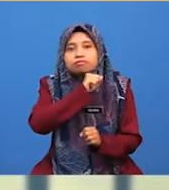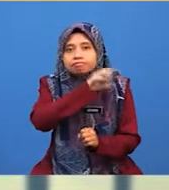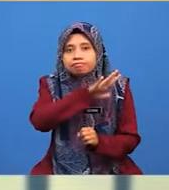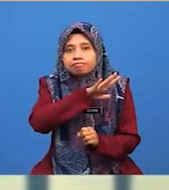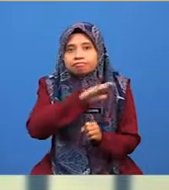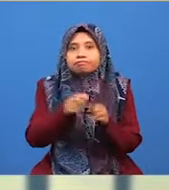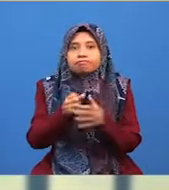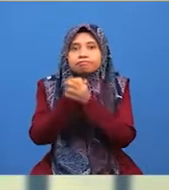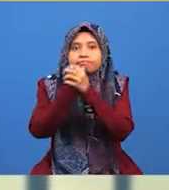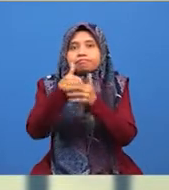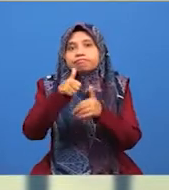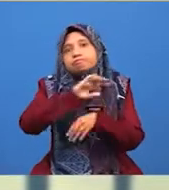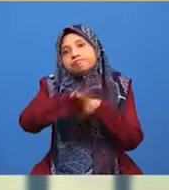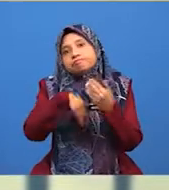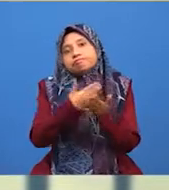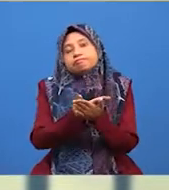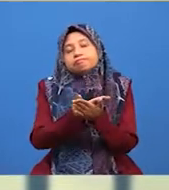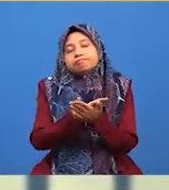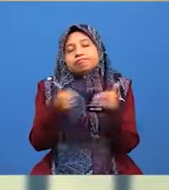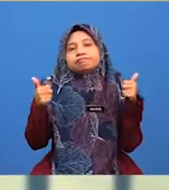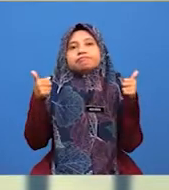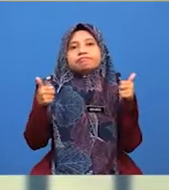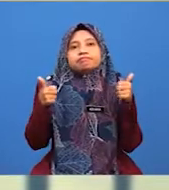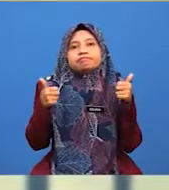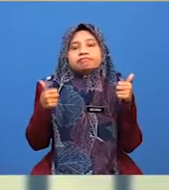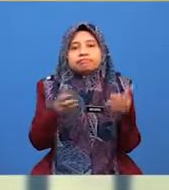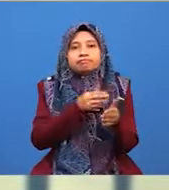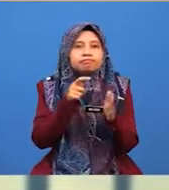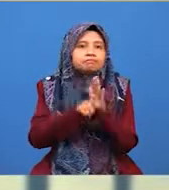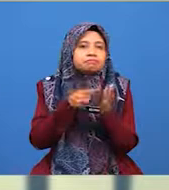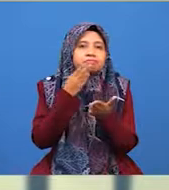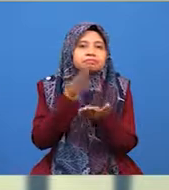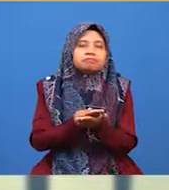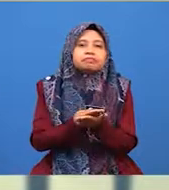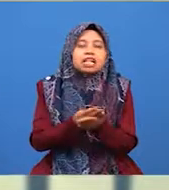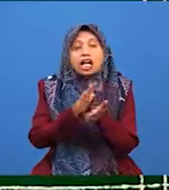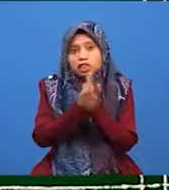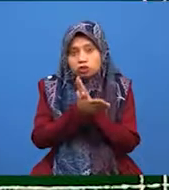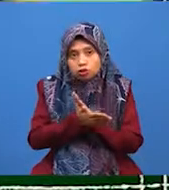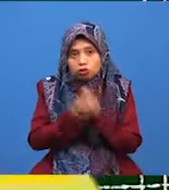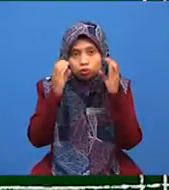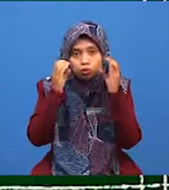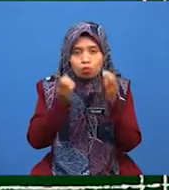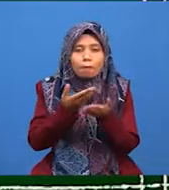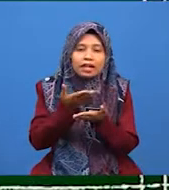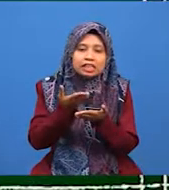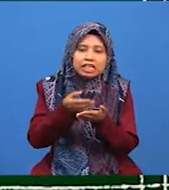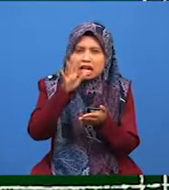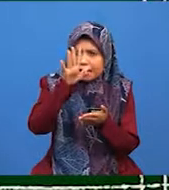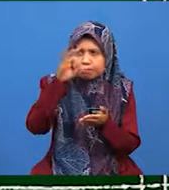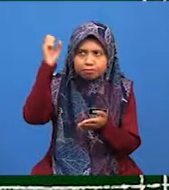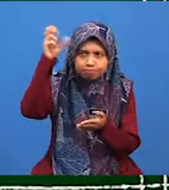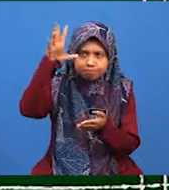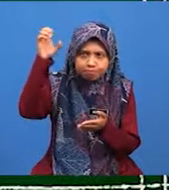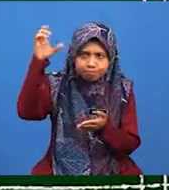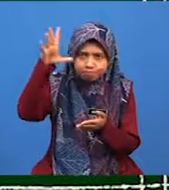Tahniah semua. Kamu memang hebat dan terbaik. Jadi, cikgu bagi 5 bintang